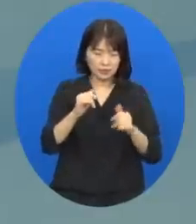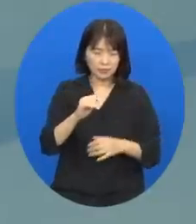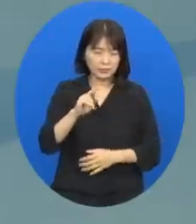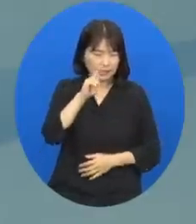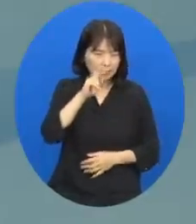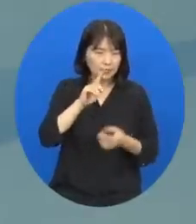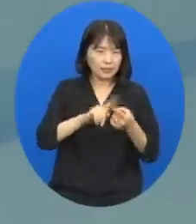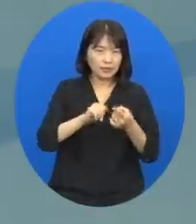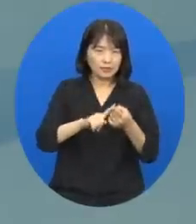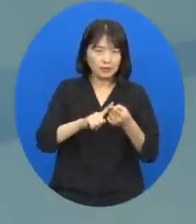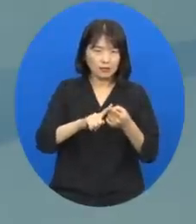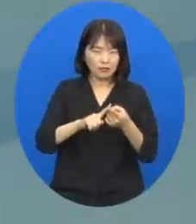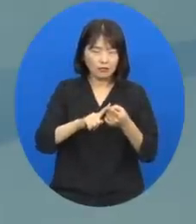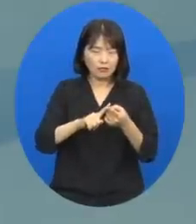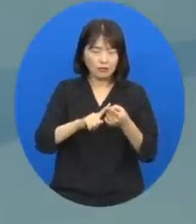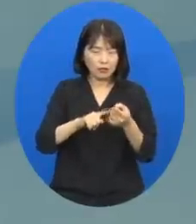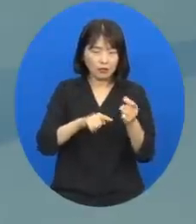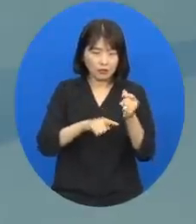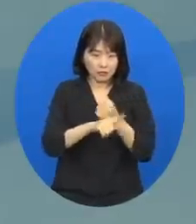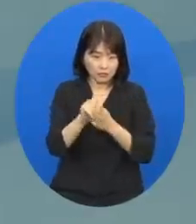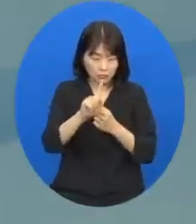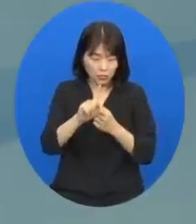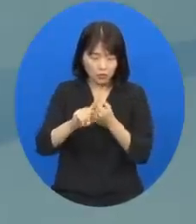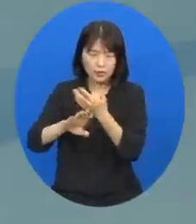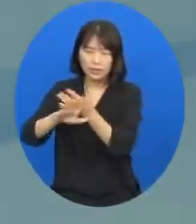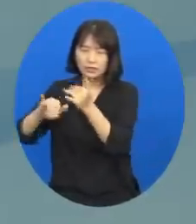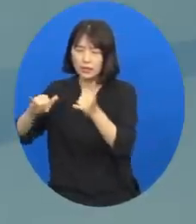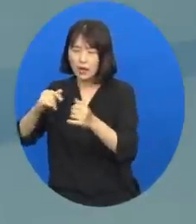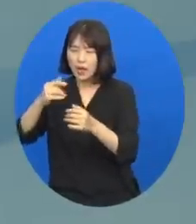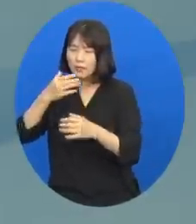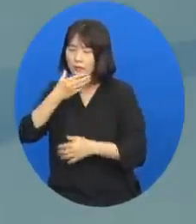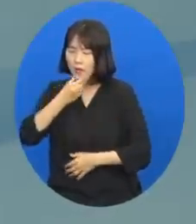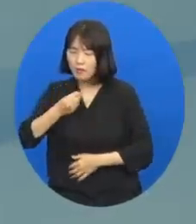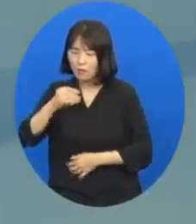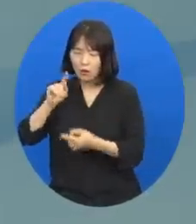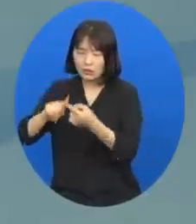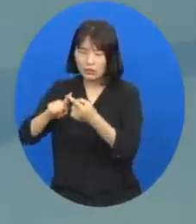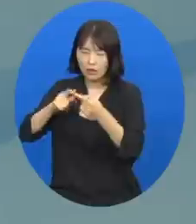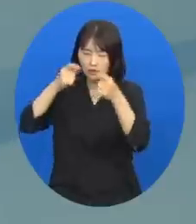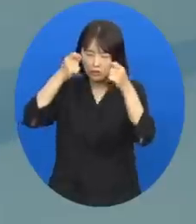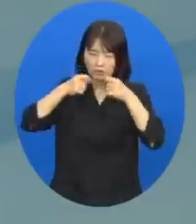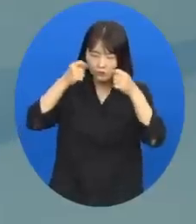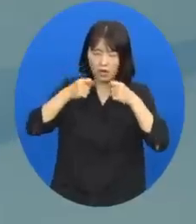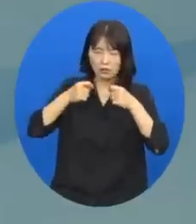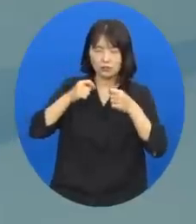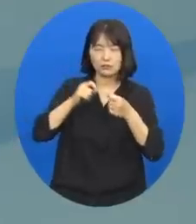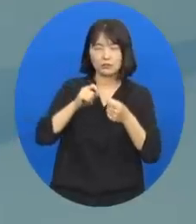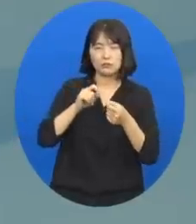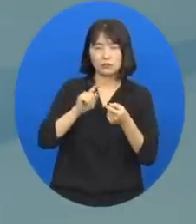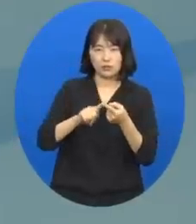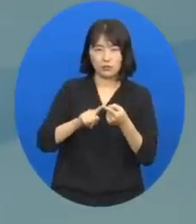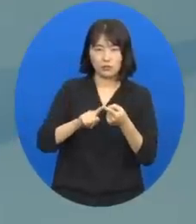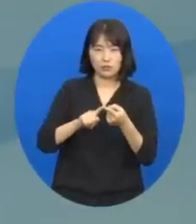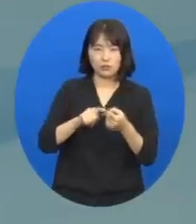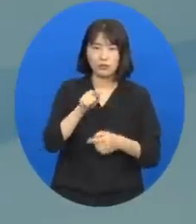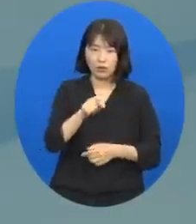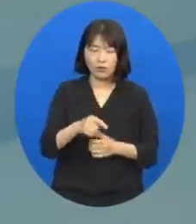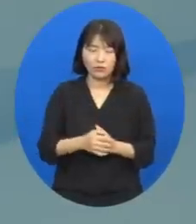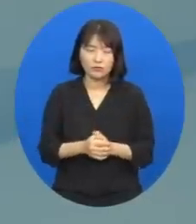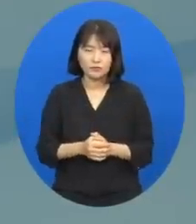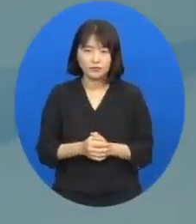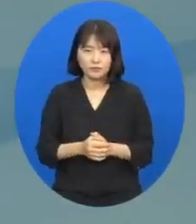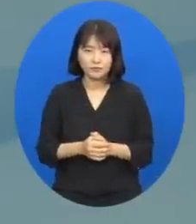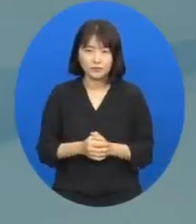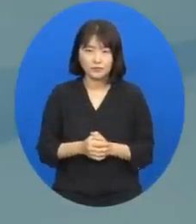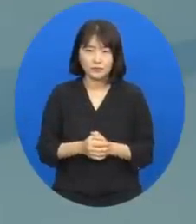다른 사람의 행복을 슬퍼하는 것이다 행복을 슬퍼하는 것이다 뒤집어서 말하면 요 이런 거죠 남의